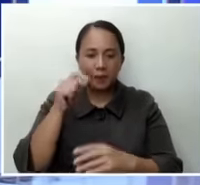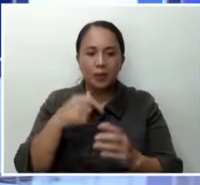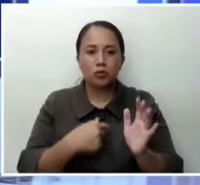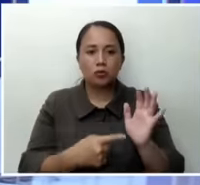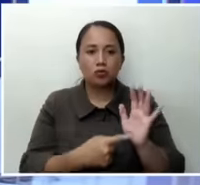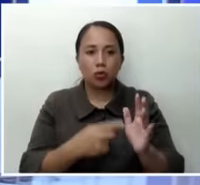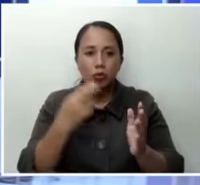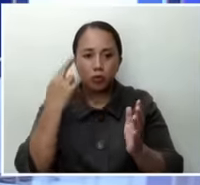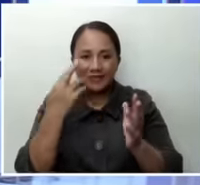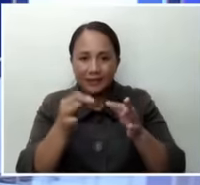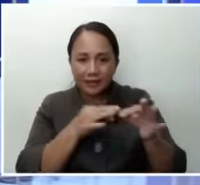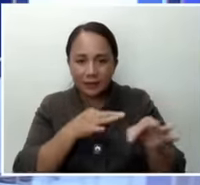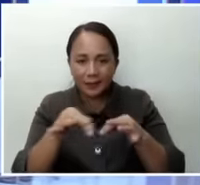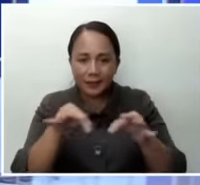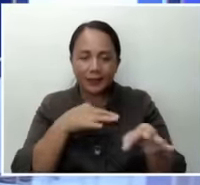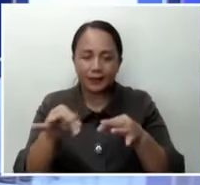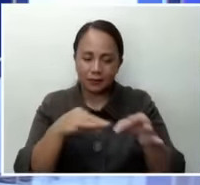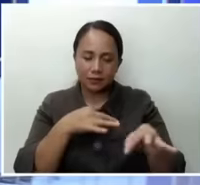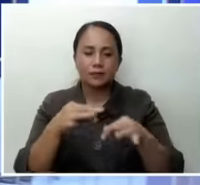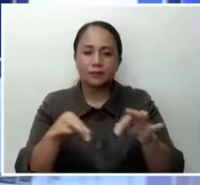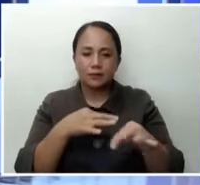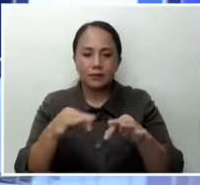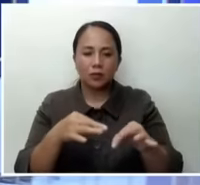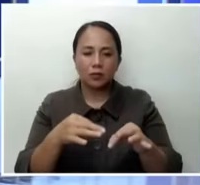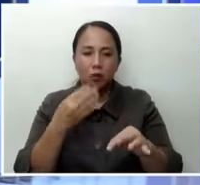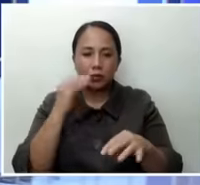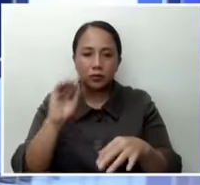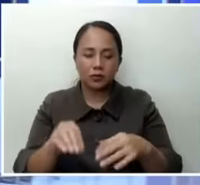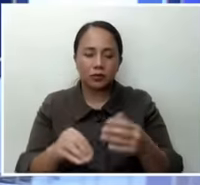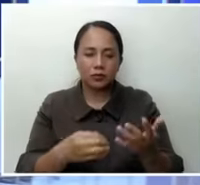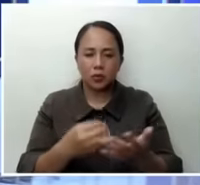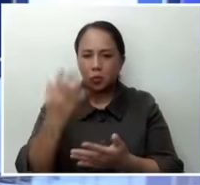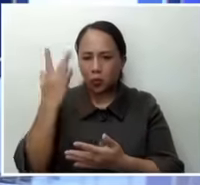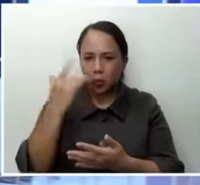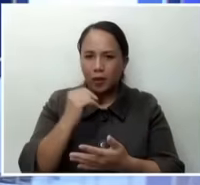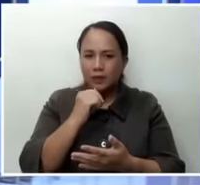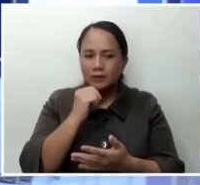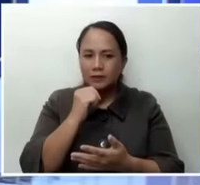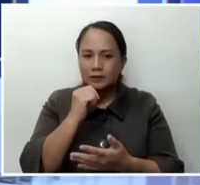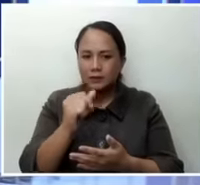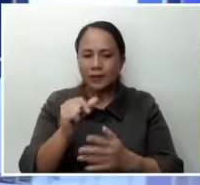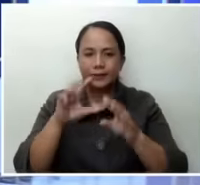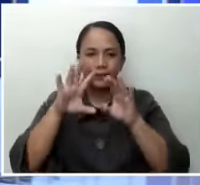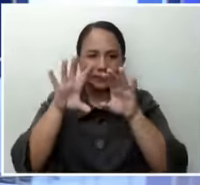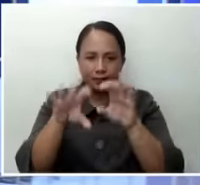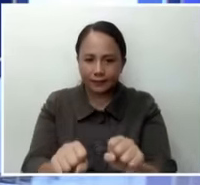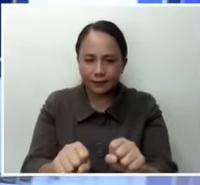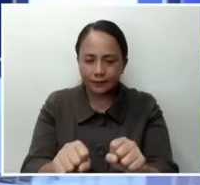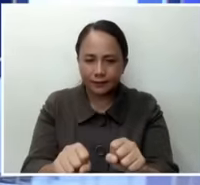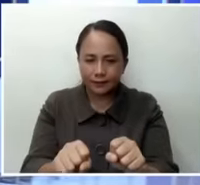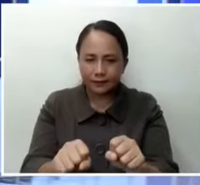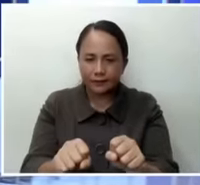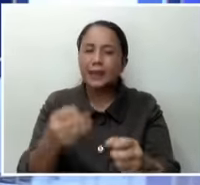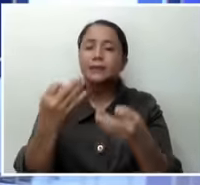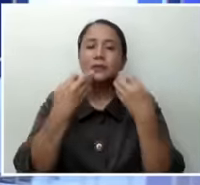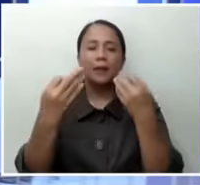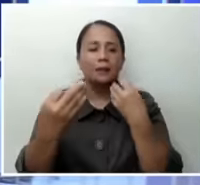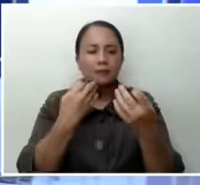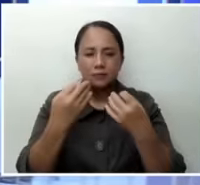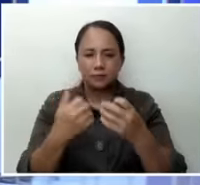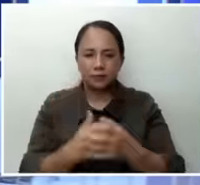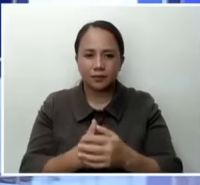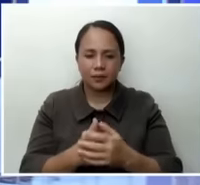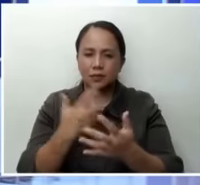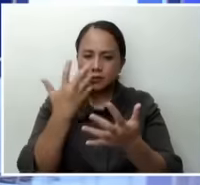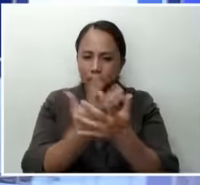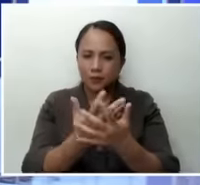Senado na humihingi sa kanya ng paliwanag kung bakit hindi siya dapat ipaaresto at ikulong. Samantala,